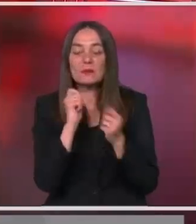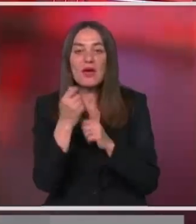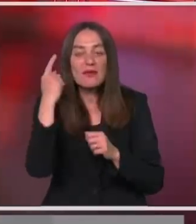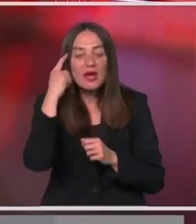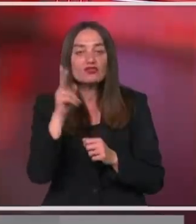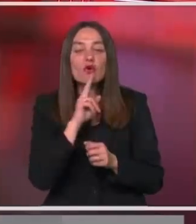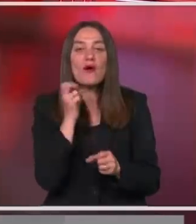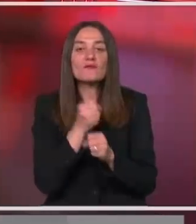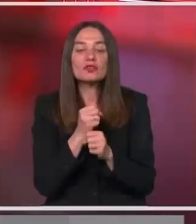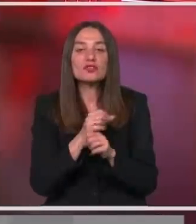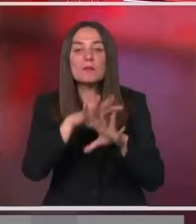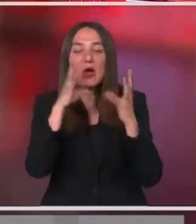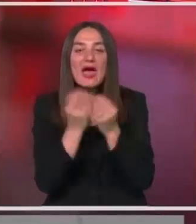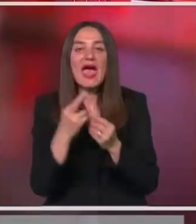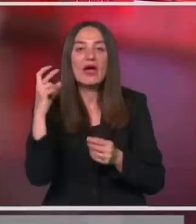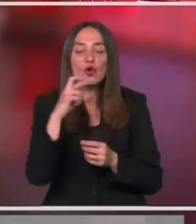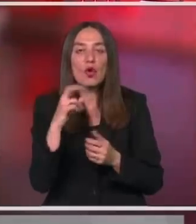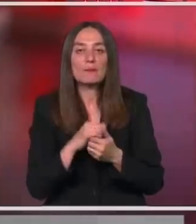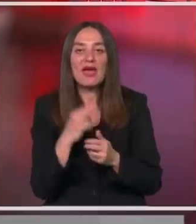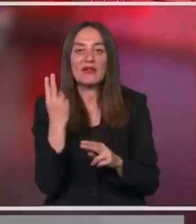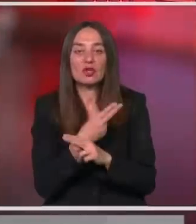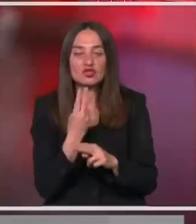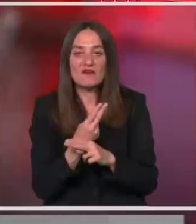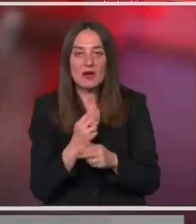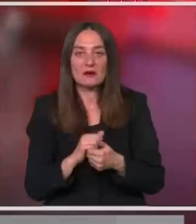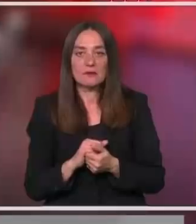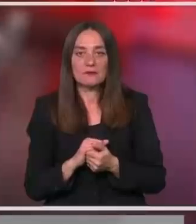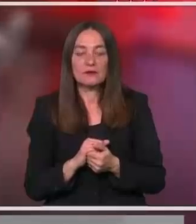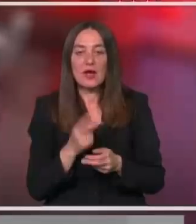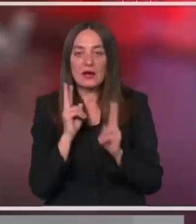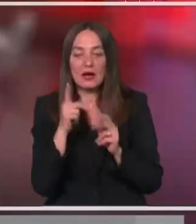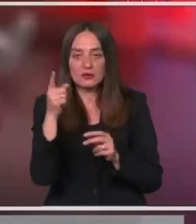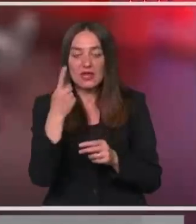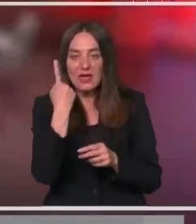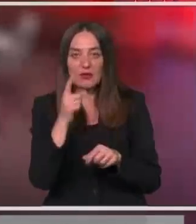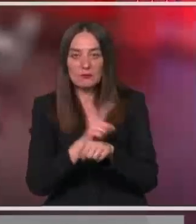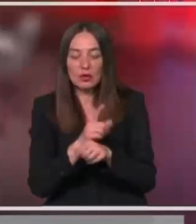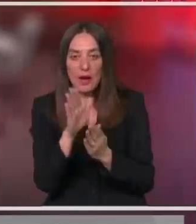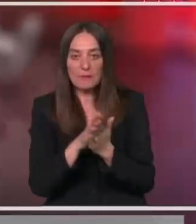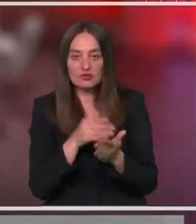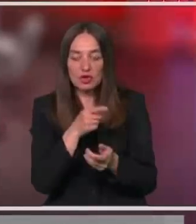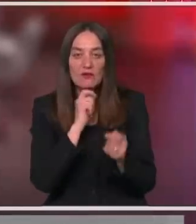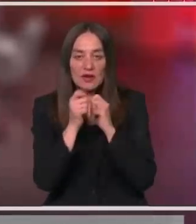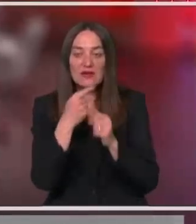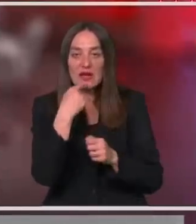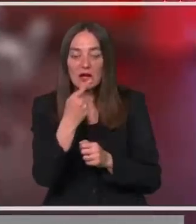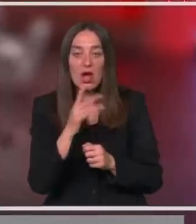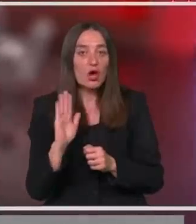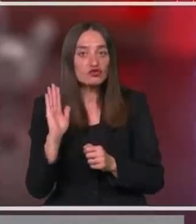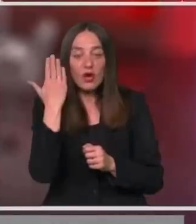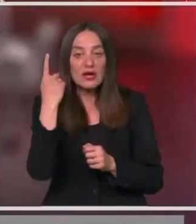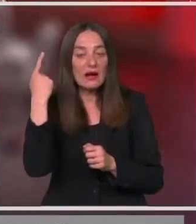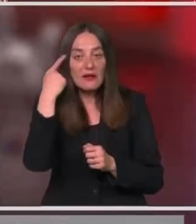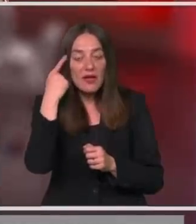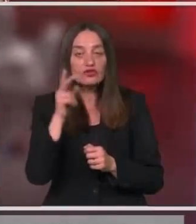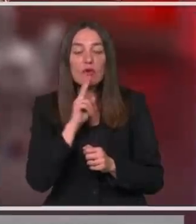koji funkcionišu uopšte ekonomije država? Dakle, ako ste u jednom trenutku na početku ovog razgovora rekli da ste šokirani načinom